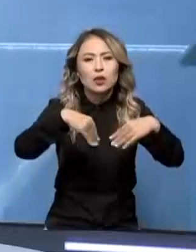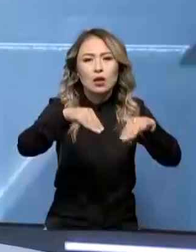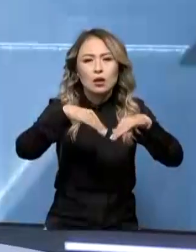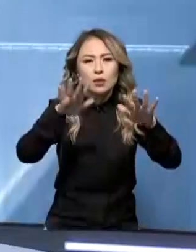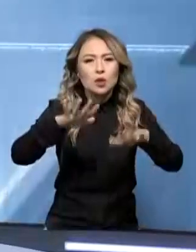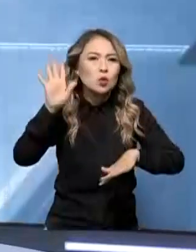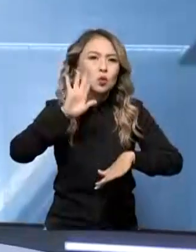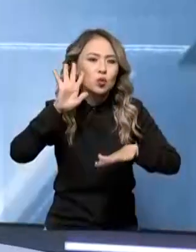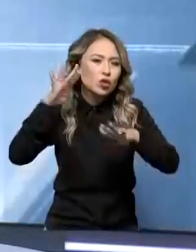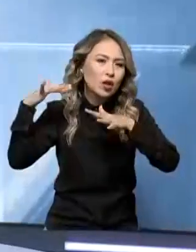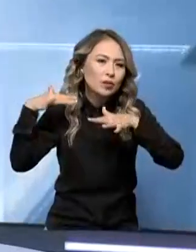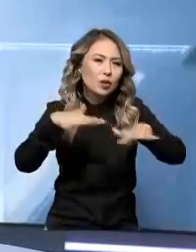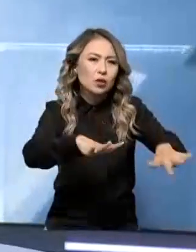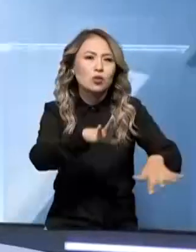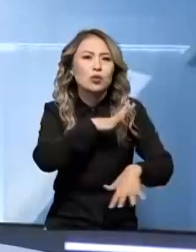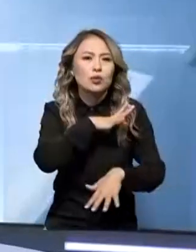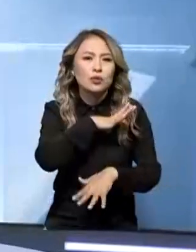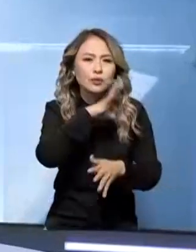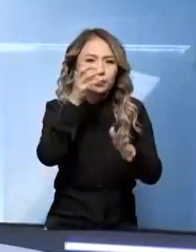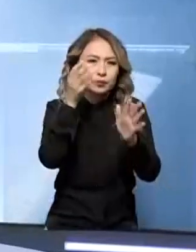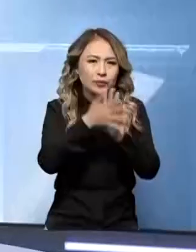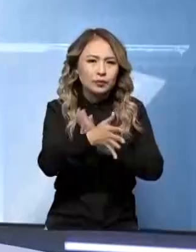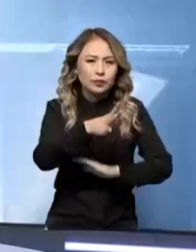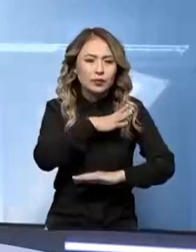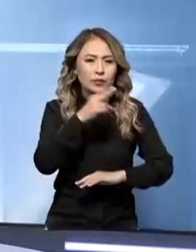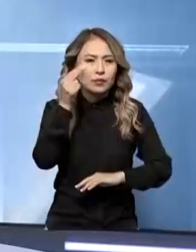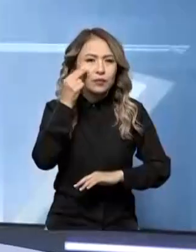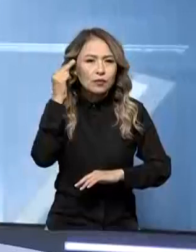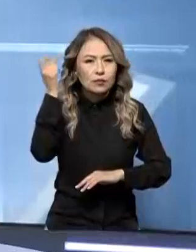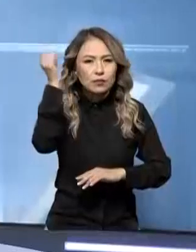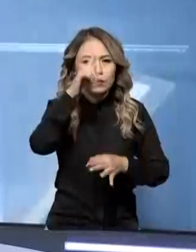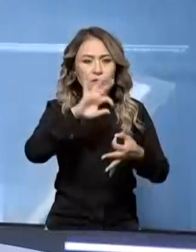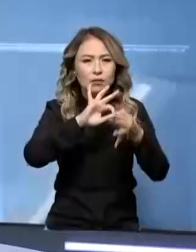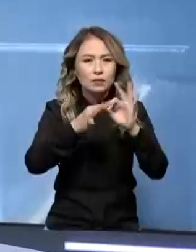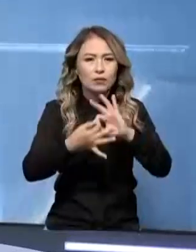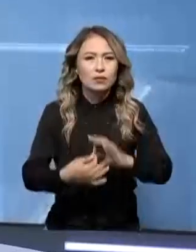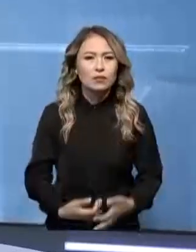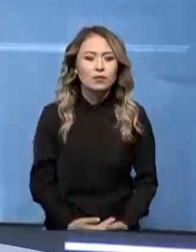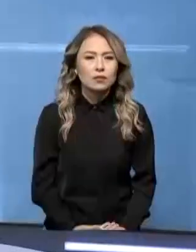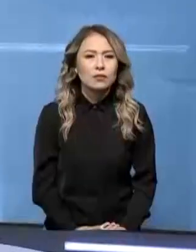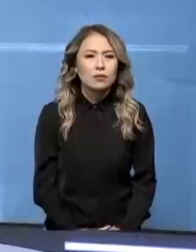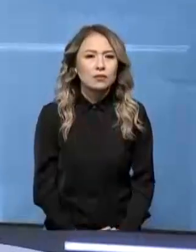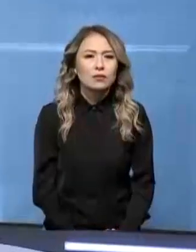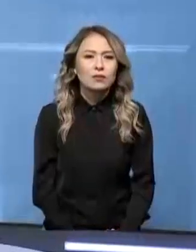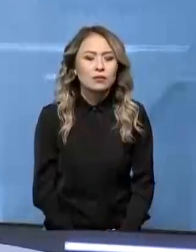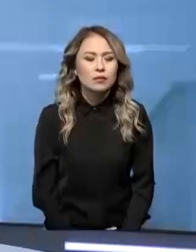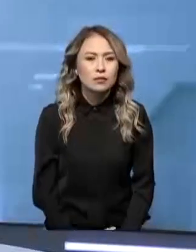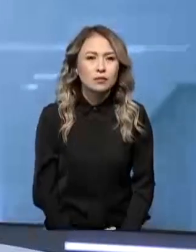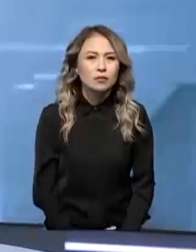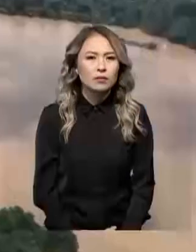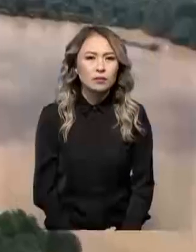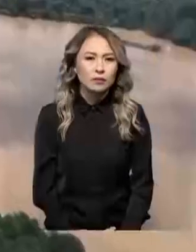ауыл шаруашылық алқаптарын су шайып, шаруалар зор шығынға батқан. Қытайдағы тілшіміз Руслан Бақытбекұлы баяндап береді.